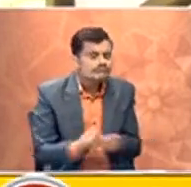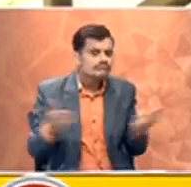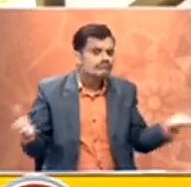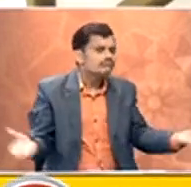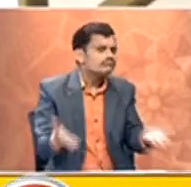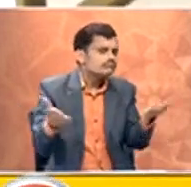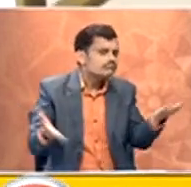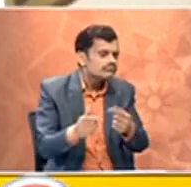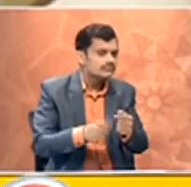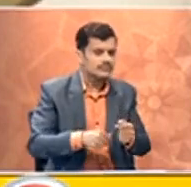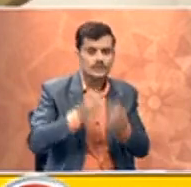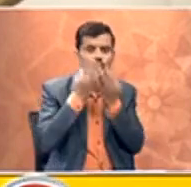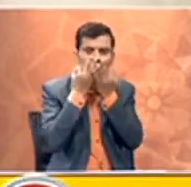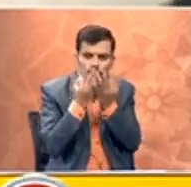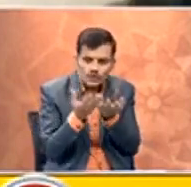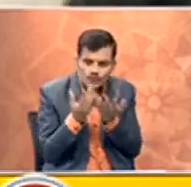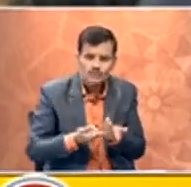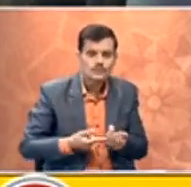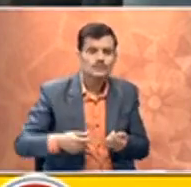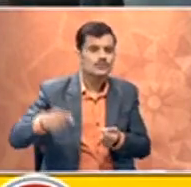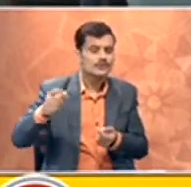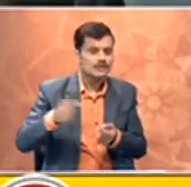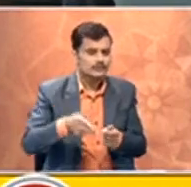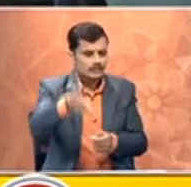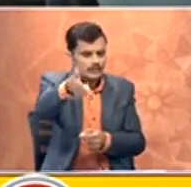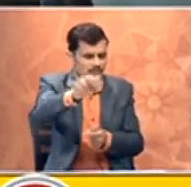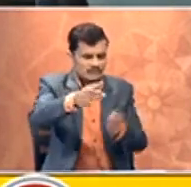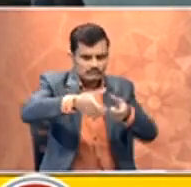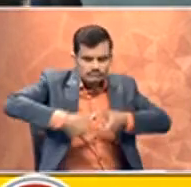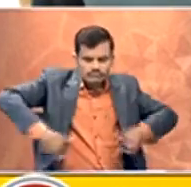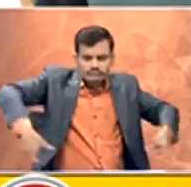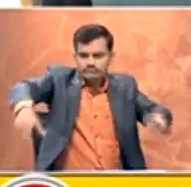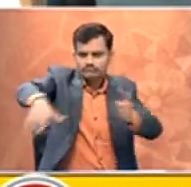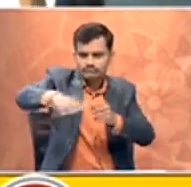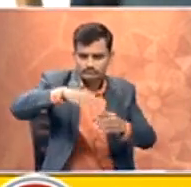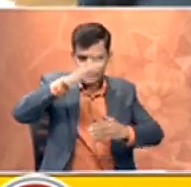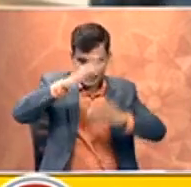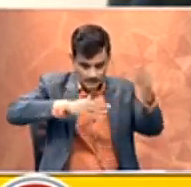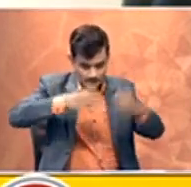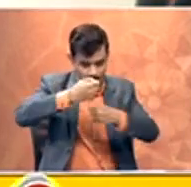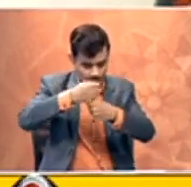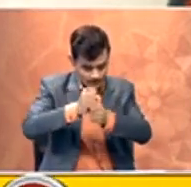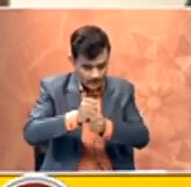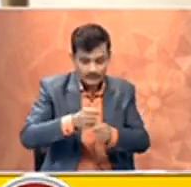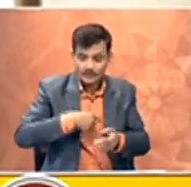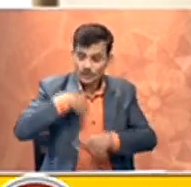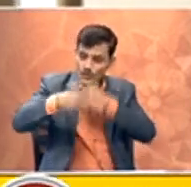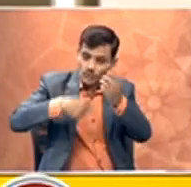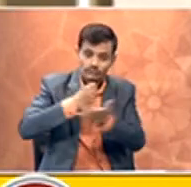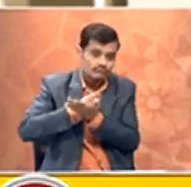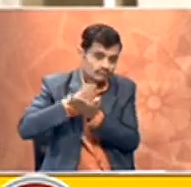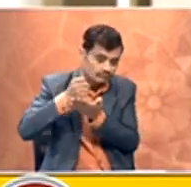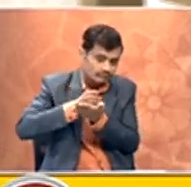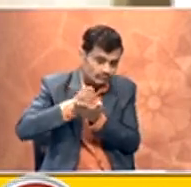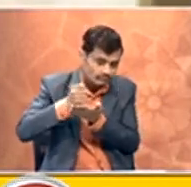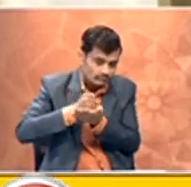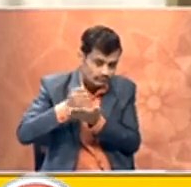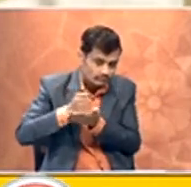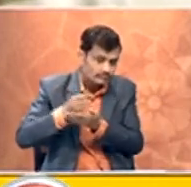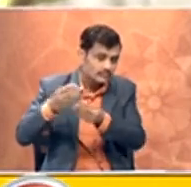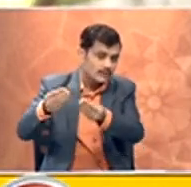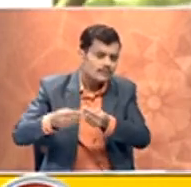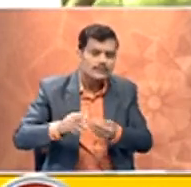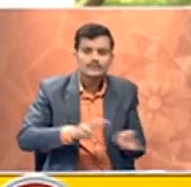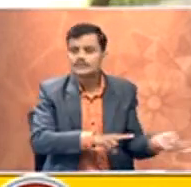फिर मेरे स्कूल ने मेरे लिए एक शूटिंग रेंज बनवाई, फिर मैं उधर ट्रेनिंग करती थी और फिर उन्होंने मुझे पुणे